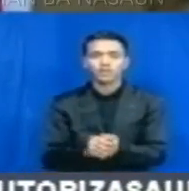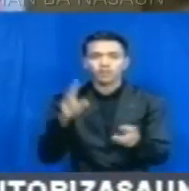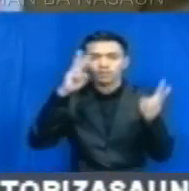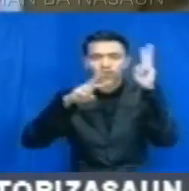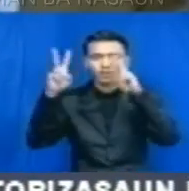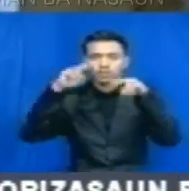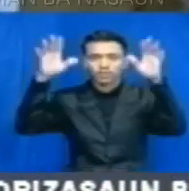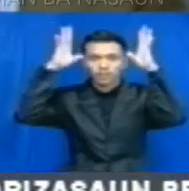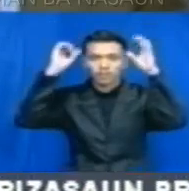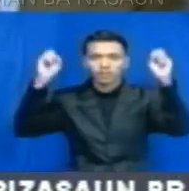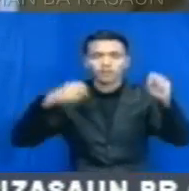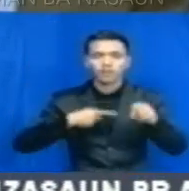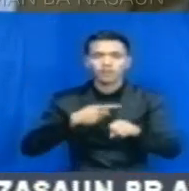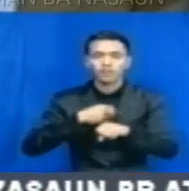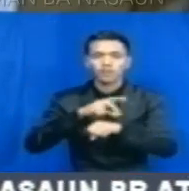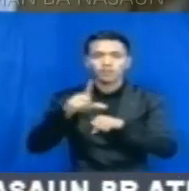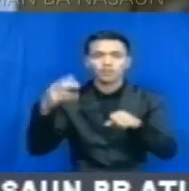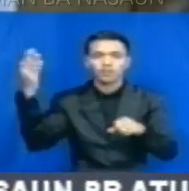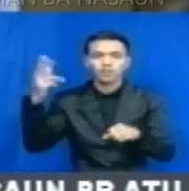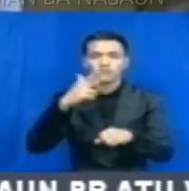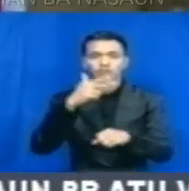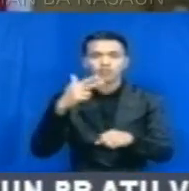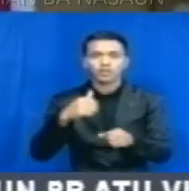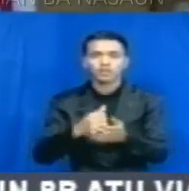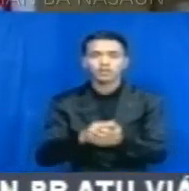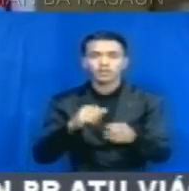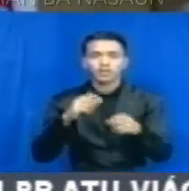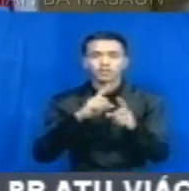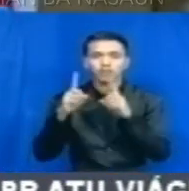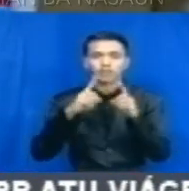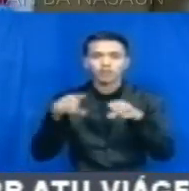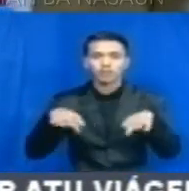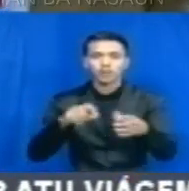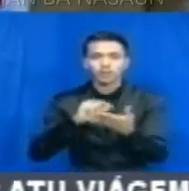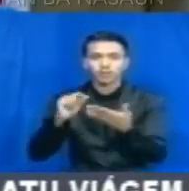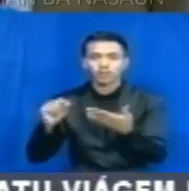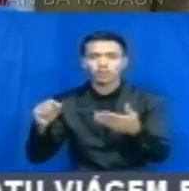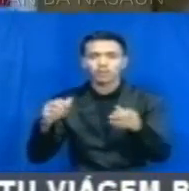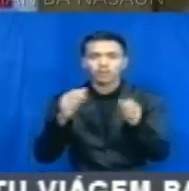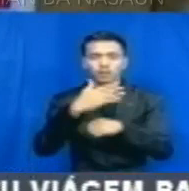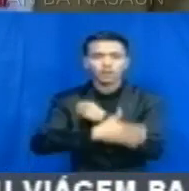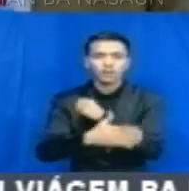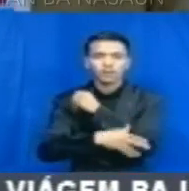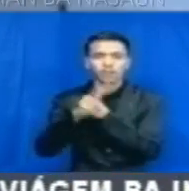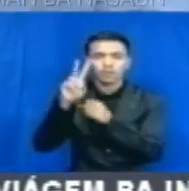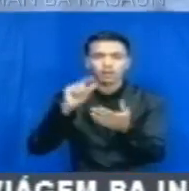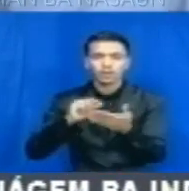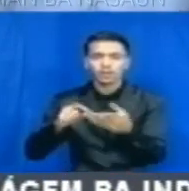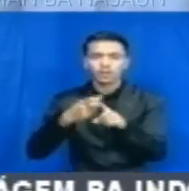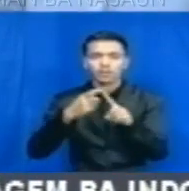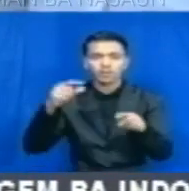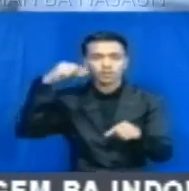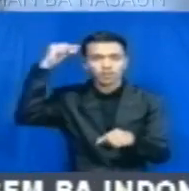visita Presidente Parlamento Nacional ia Indonesia, se atualiza acordo entre Rai Rua nebe assina husi